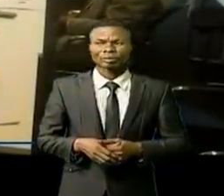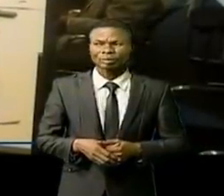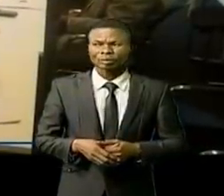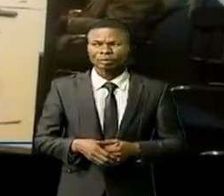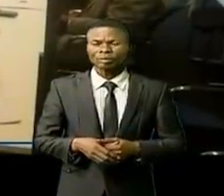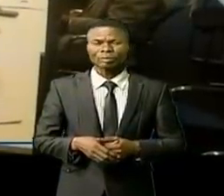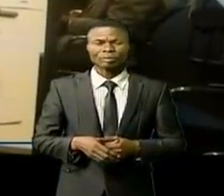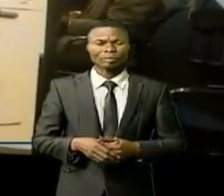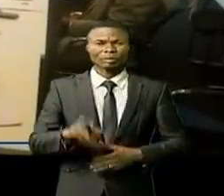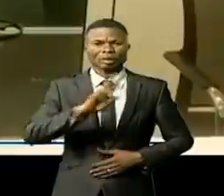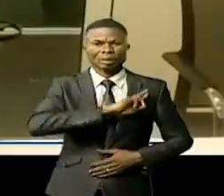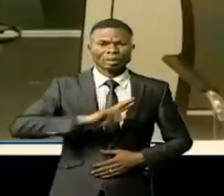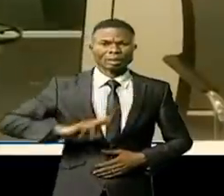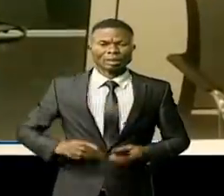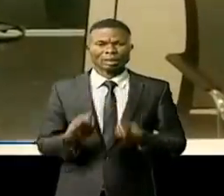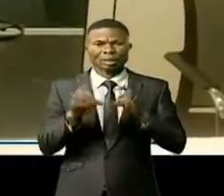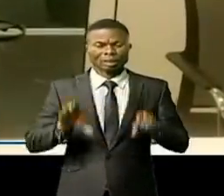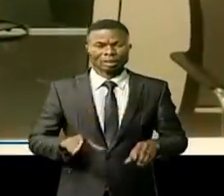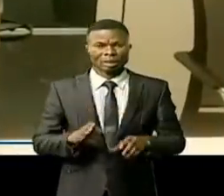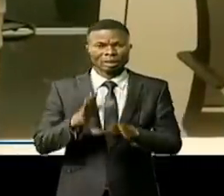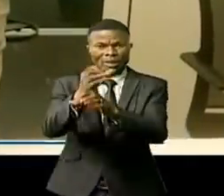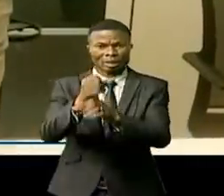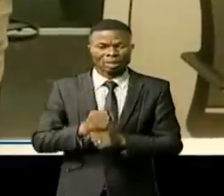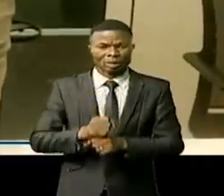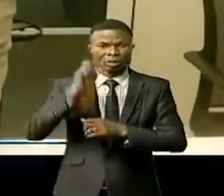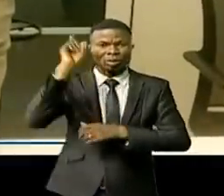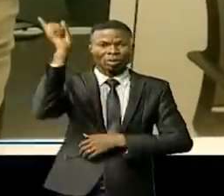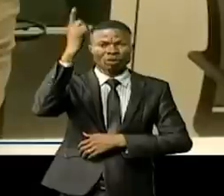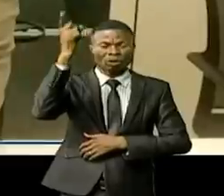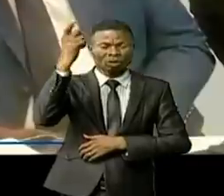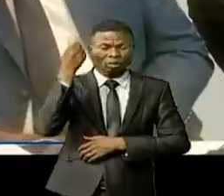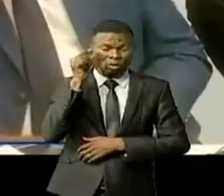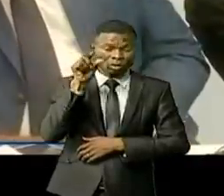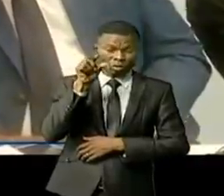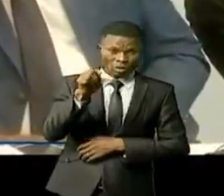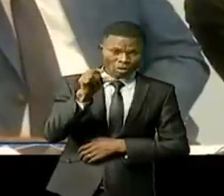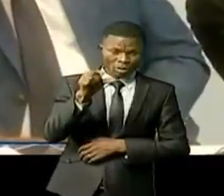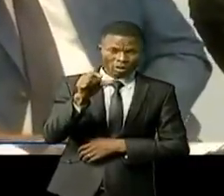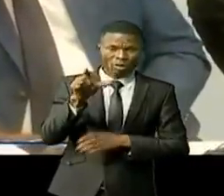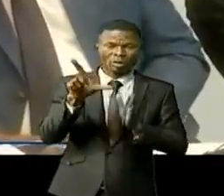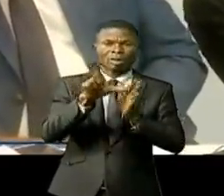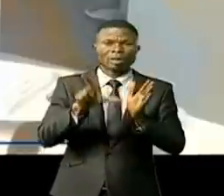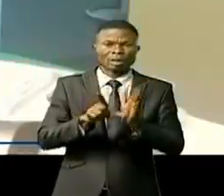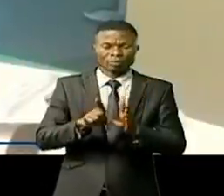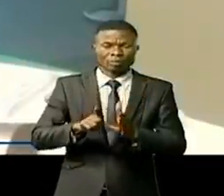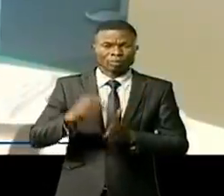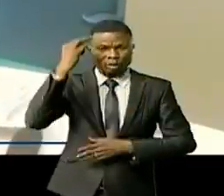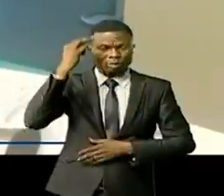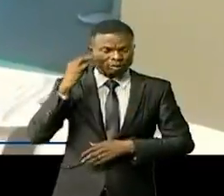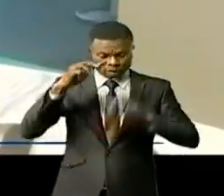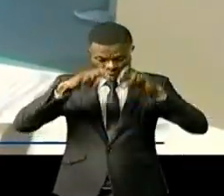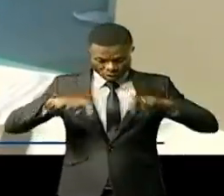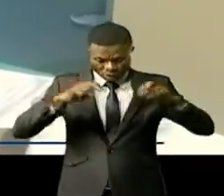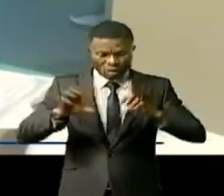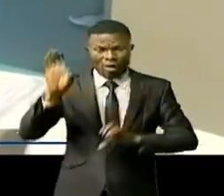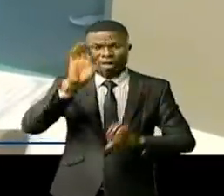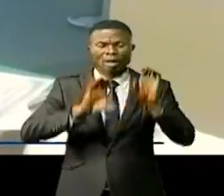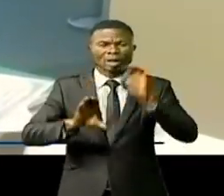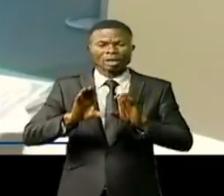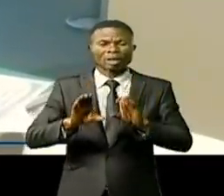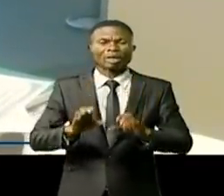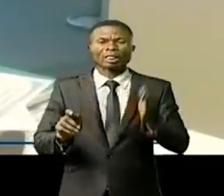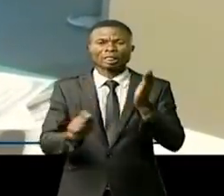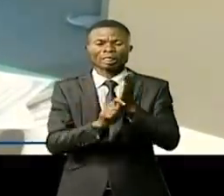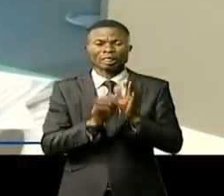République démocratique du Congo sera dotée d'un satellite d'observation terrestre. Le ministre des Recherches scientifiques et innovations technologiques,